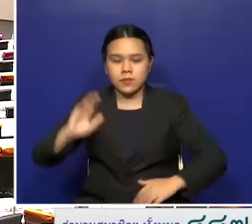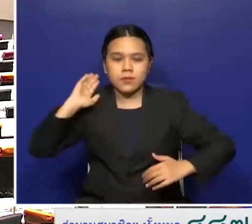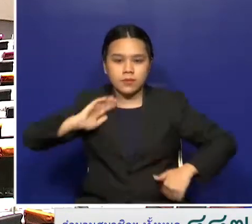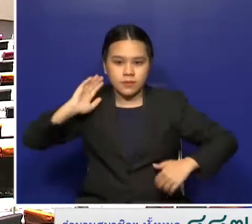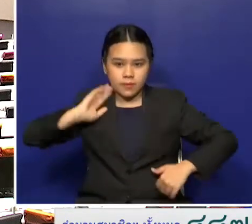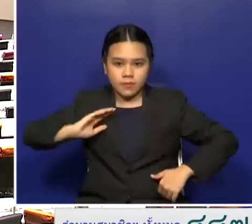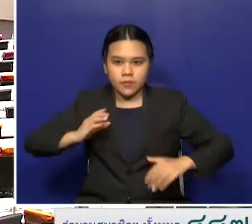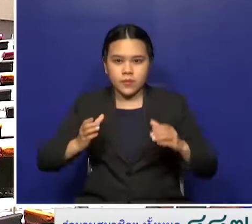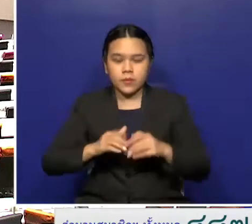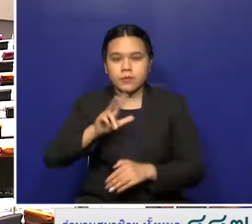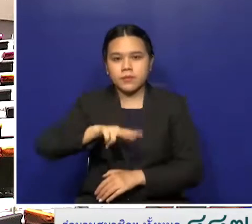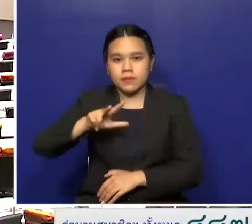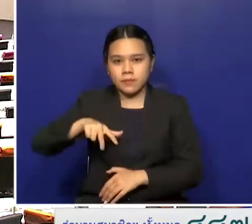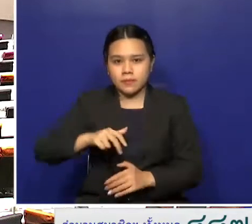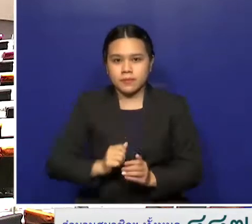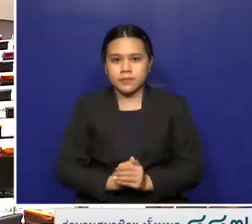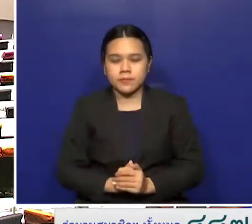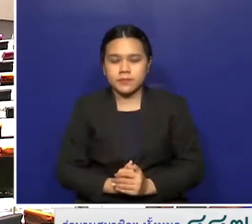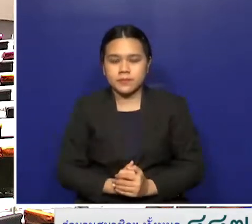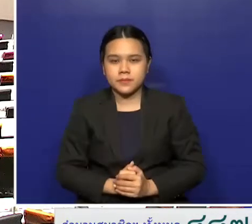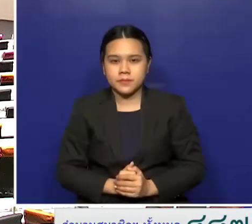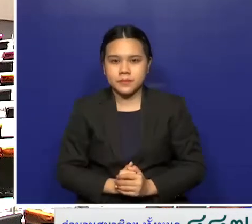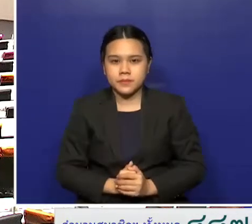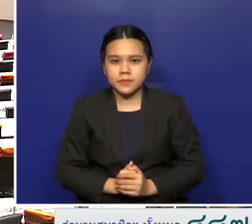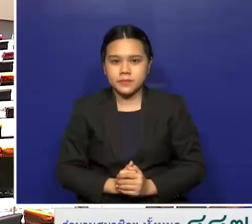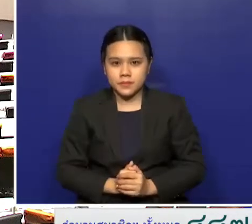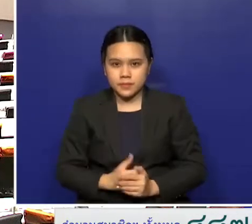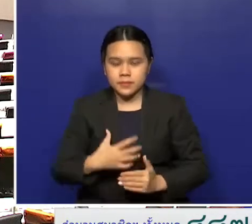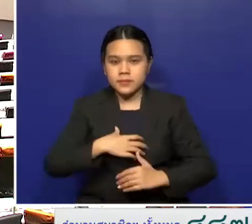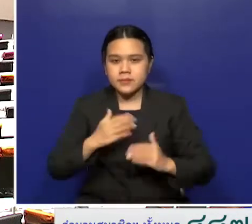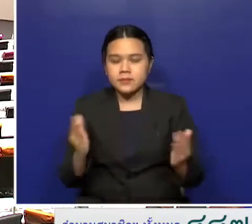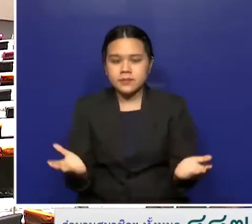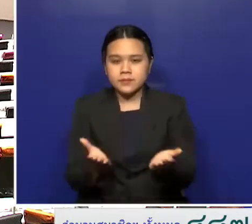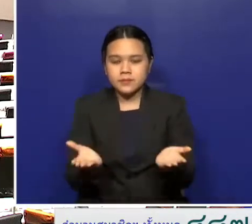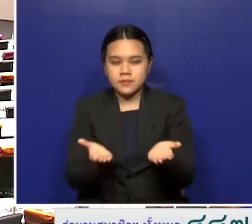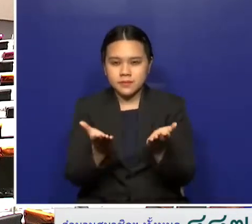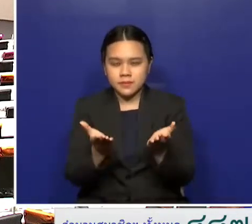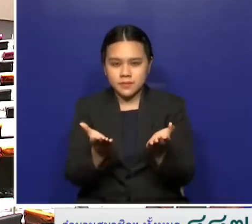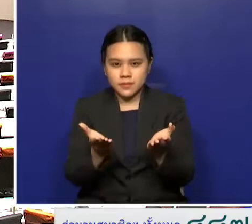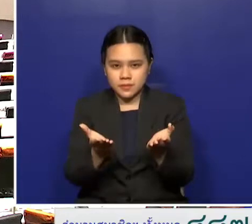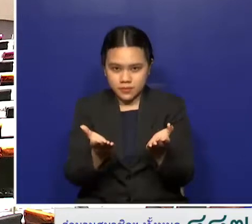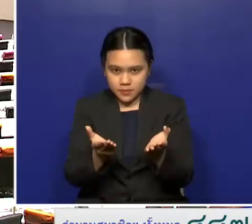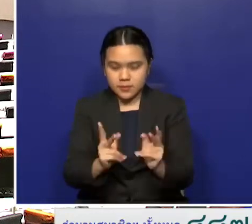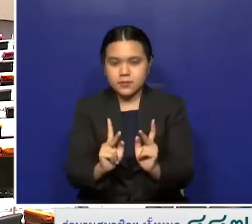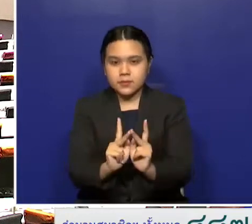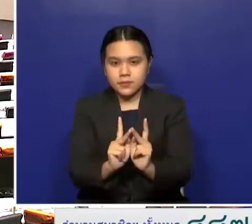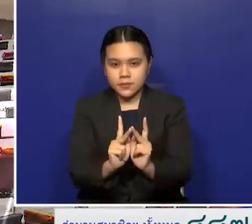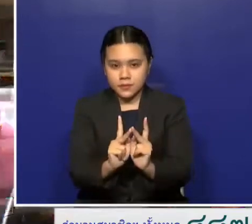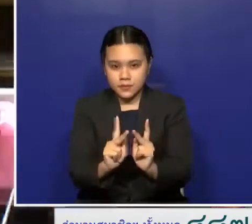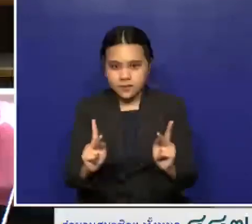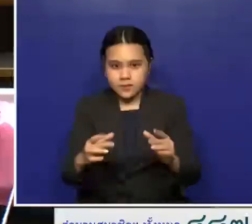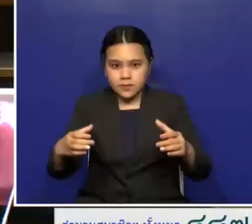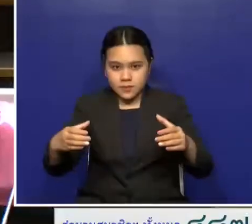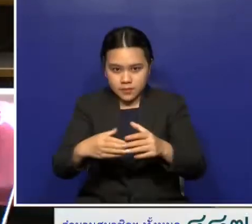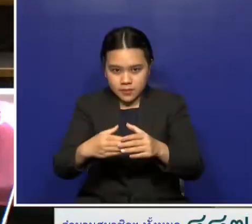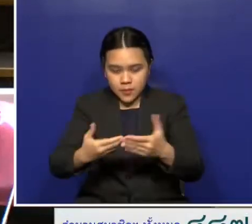ักเพื่อไทยขอสัหุนในการตั้งกำมาที่การวีสาม